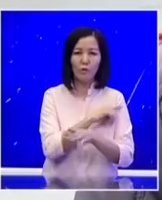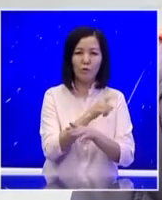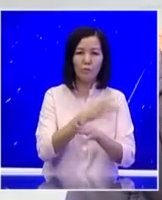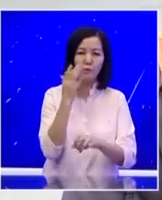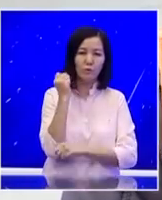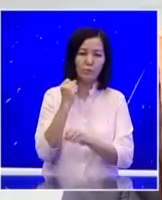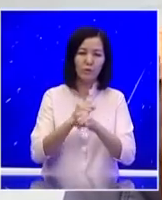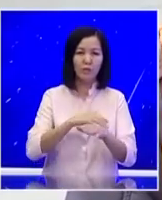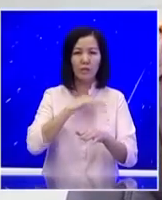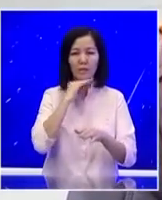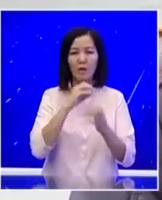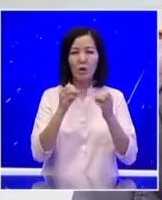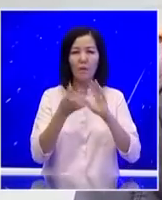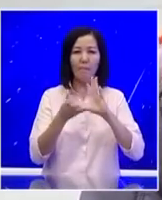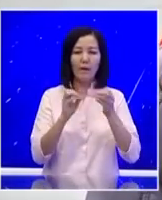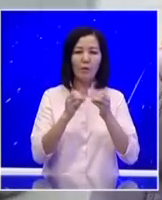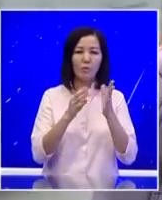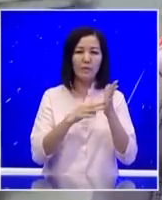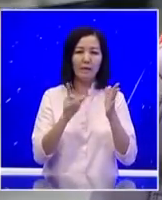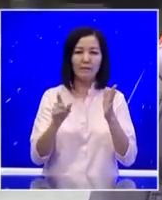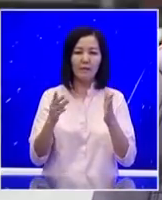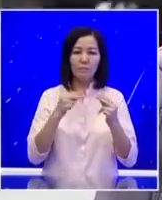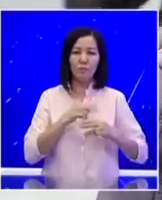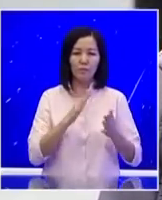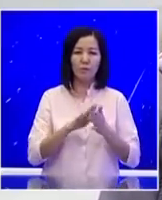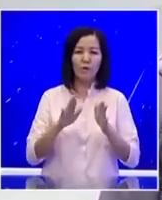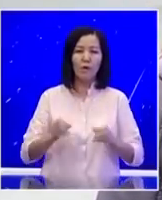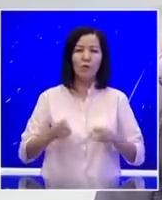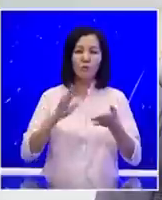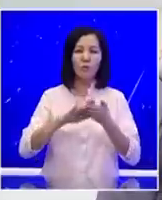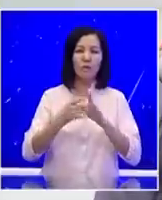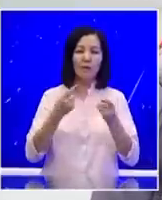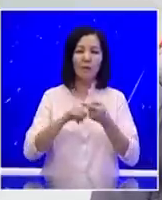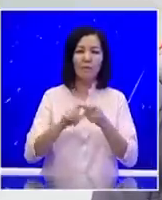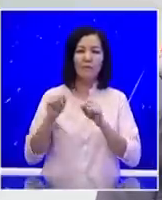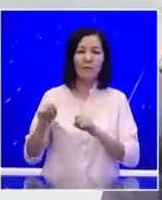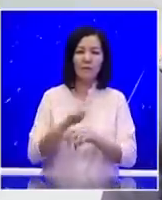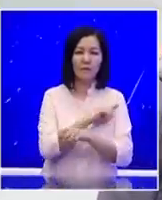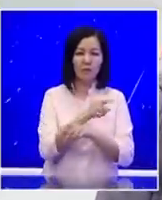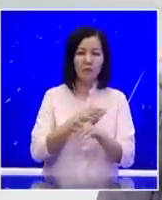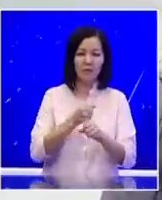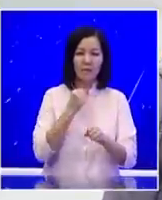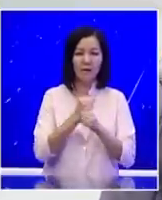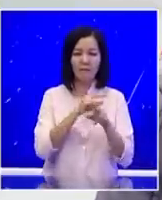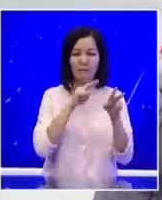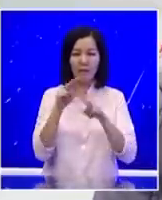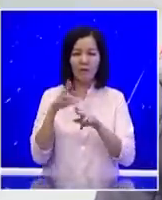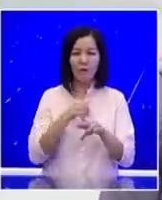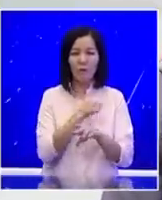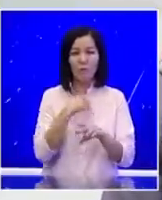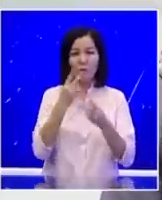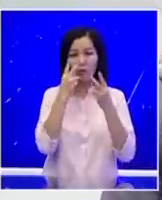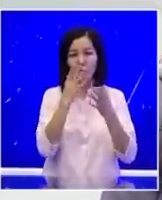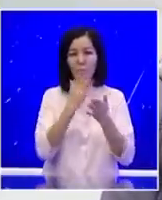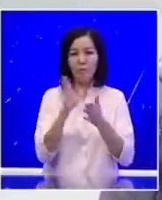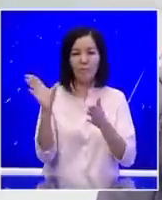жеткілікті. Барлығы 18 адам жұмыс жасап жатыр. Олар төтенше жағдайға байланысты сақтық шараларын қатаң сақтаған. Өздеріңіз көріп